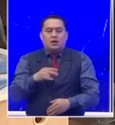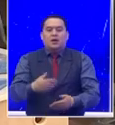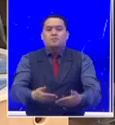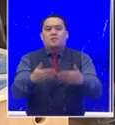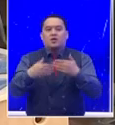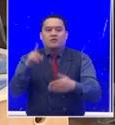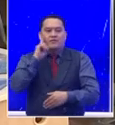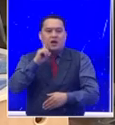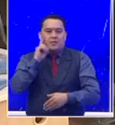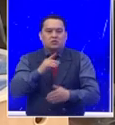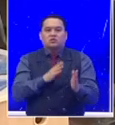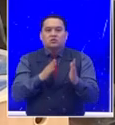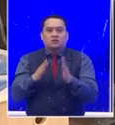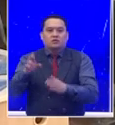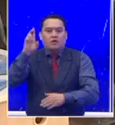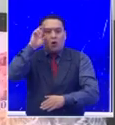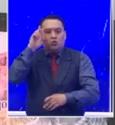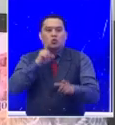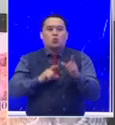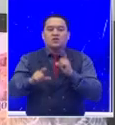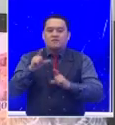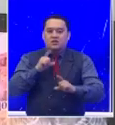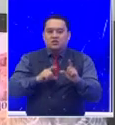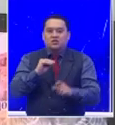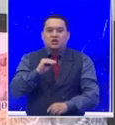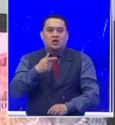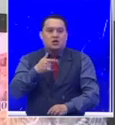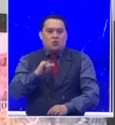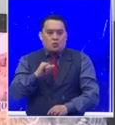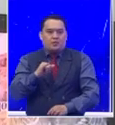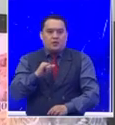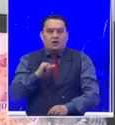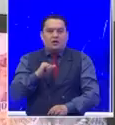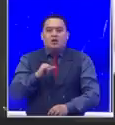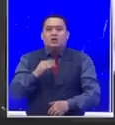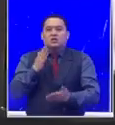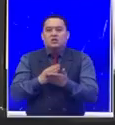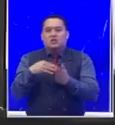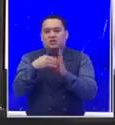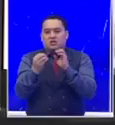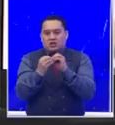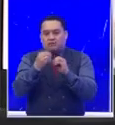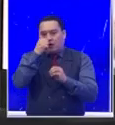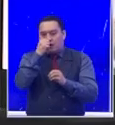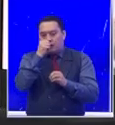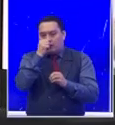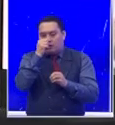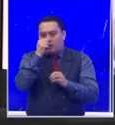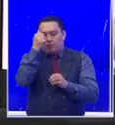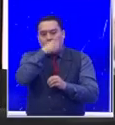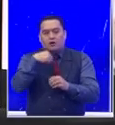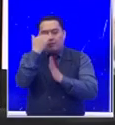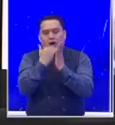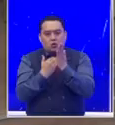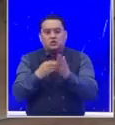на временную систему и ЖТСУ-ский государственный университет имени Ильяса Жансугурова. К слову, в ВУЗе с 2010 года уже практикуется